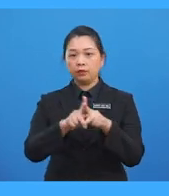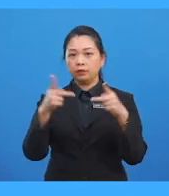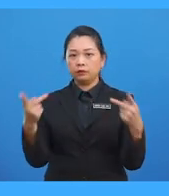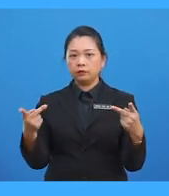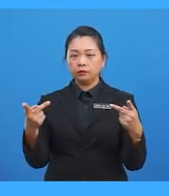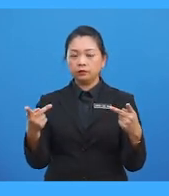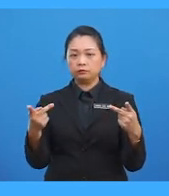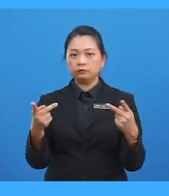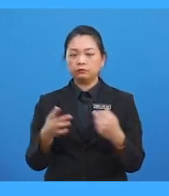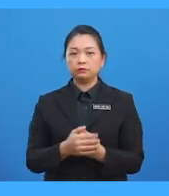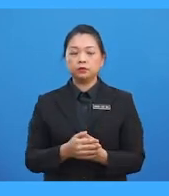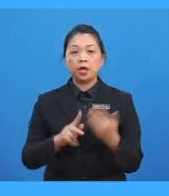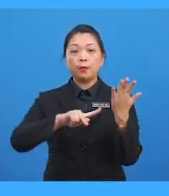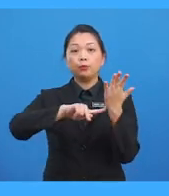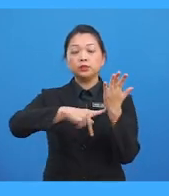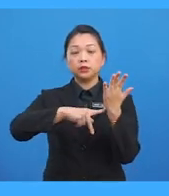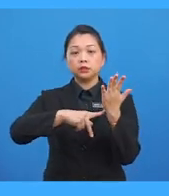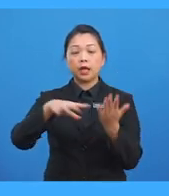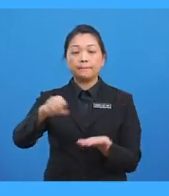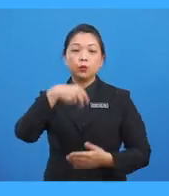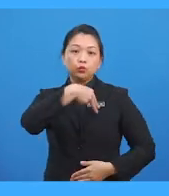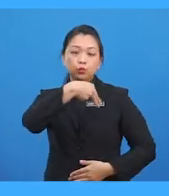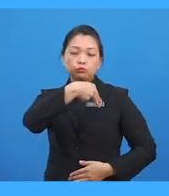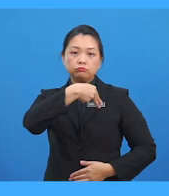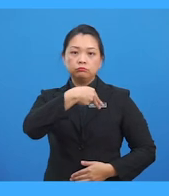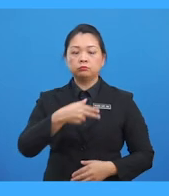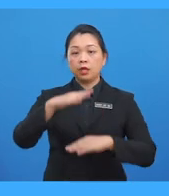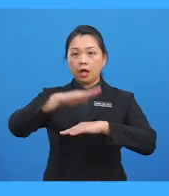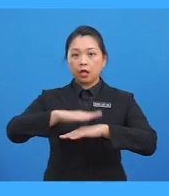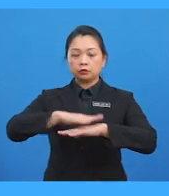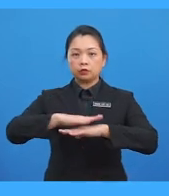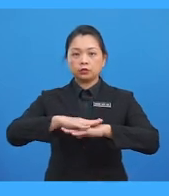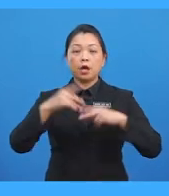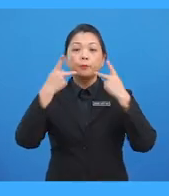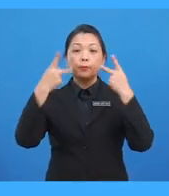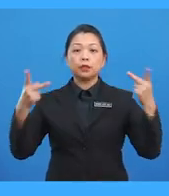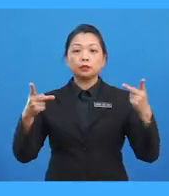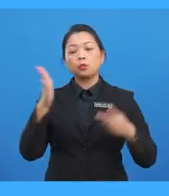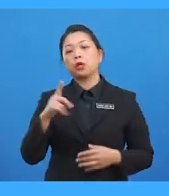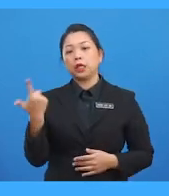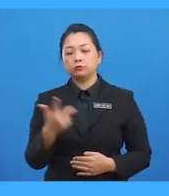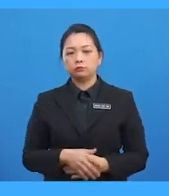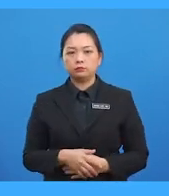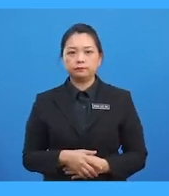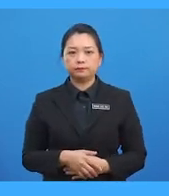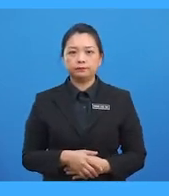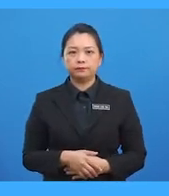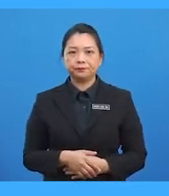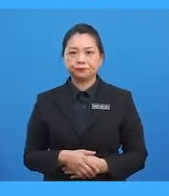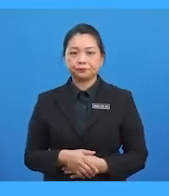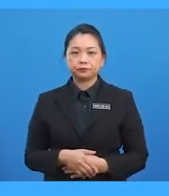2014. Punca yang pertama, mengambil keuntungan dan kesempatan di atas kepopularitian produk.